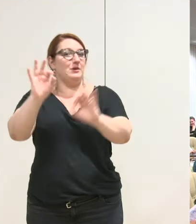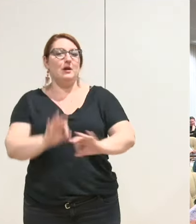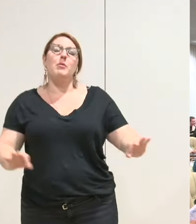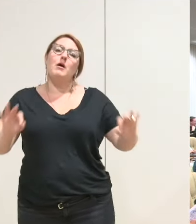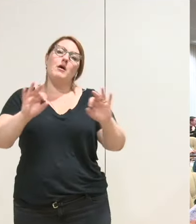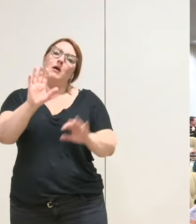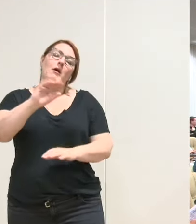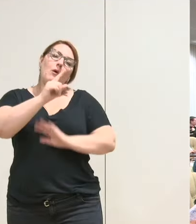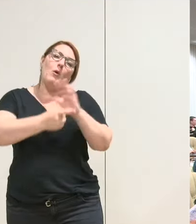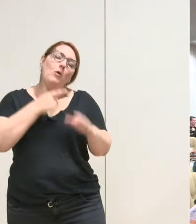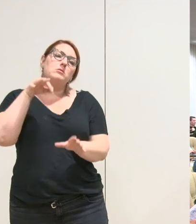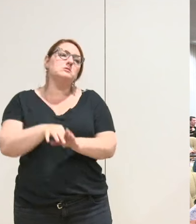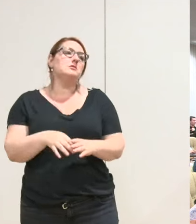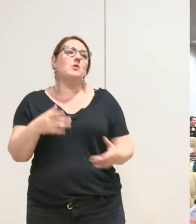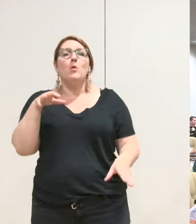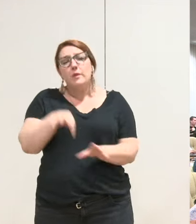commencer le